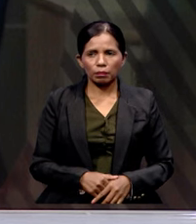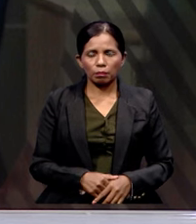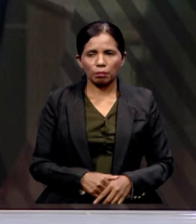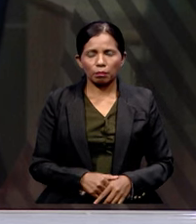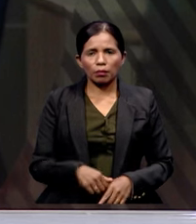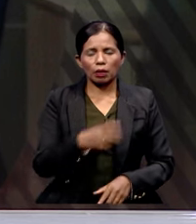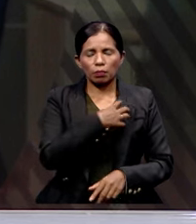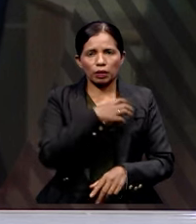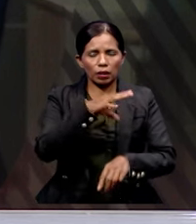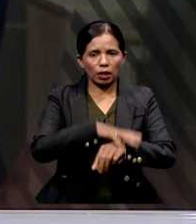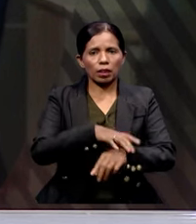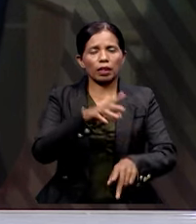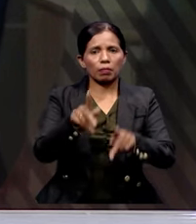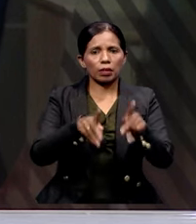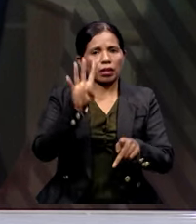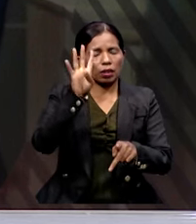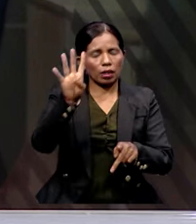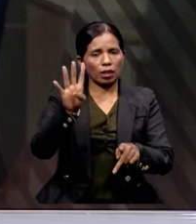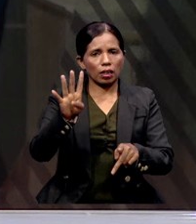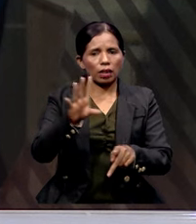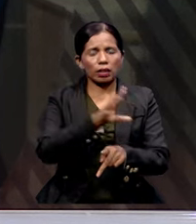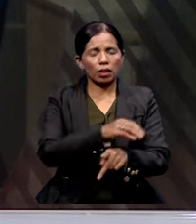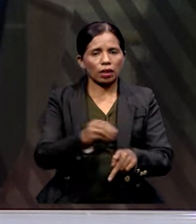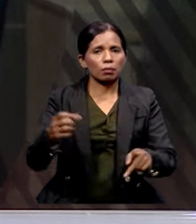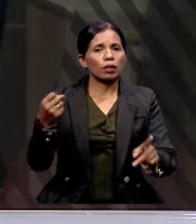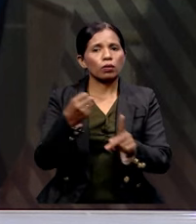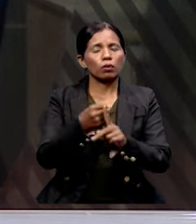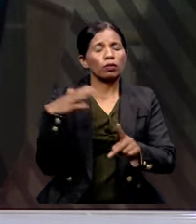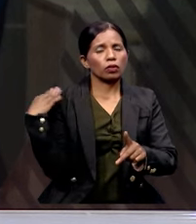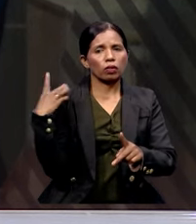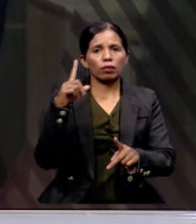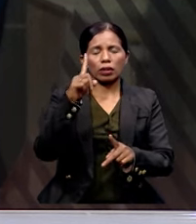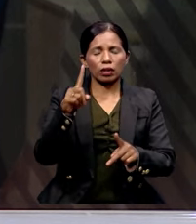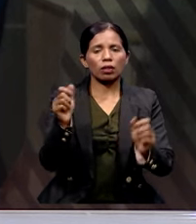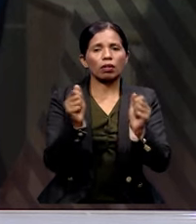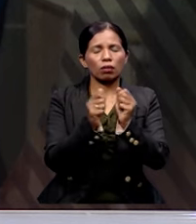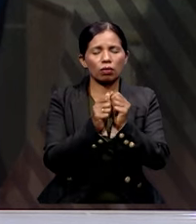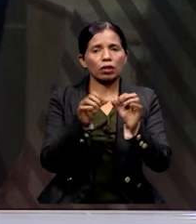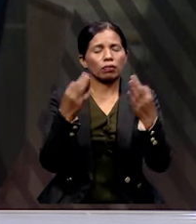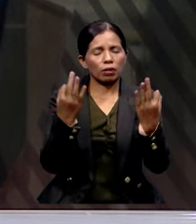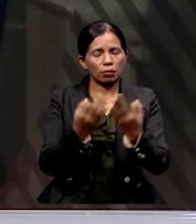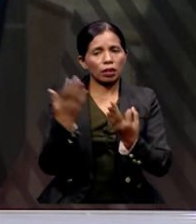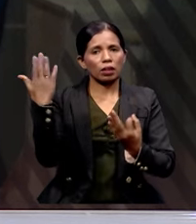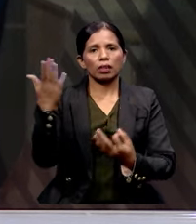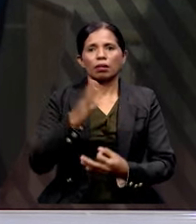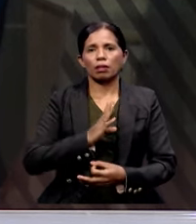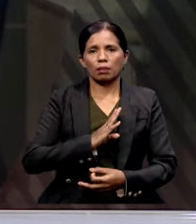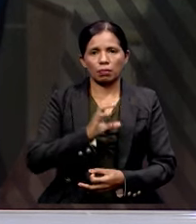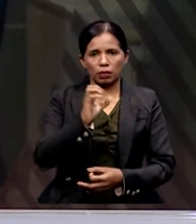Penetele captura tan autor nain hat nebe assalta zoven ida ho familie iha saborai Bobonaru.